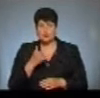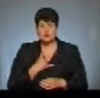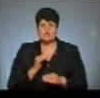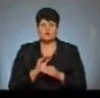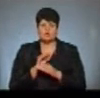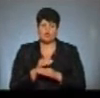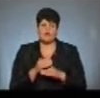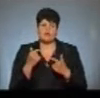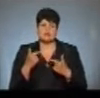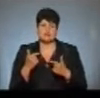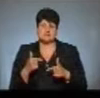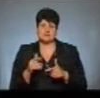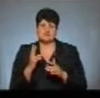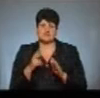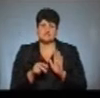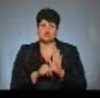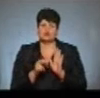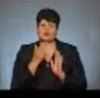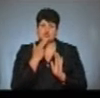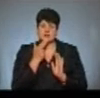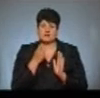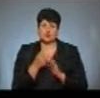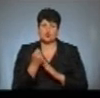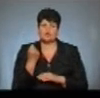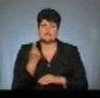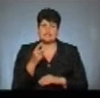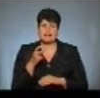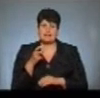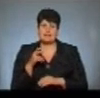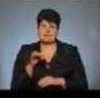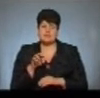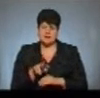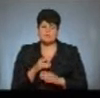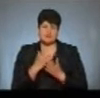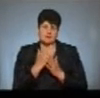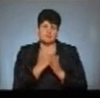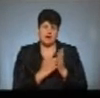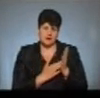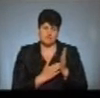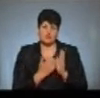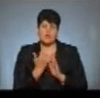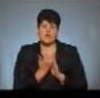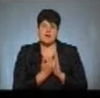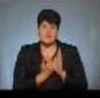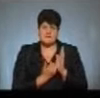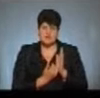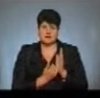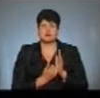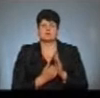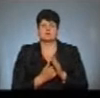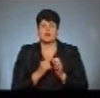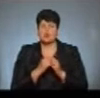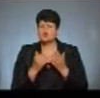додаткова сесія триватиме з 26 червня до 11 липня. І є в переліку графік, предмети на